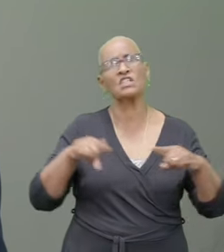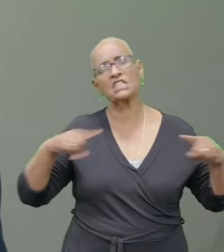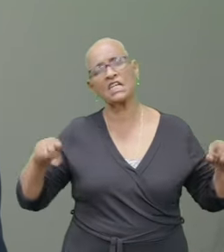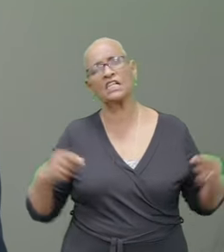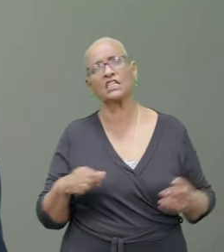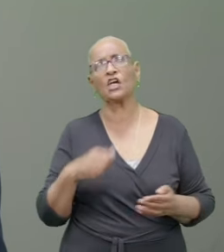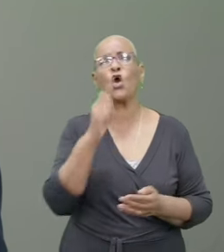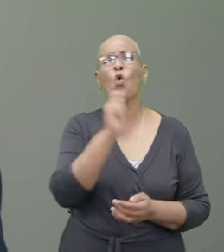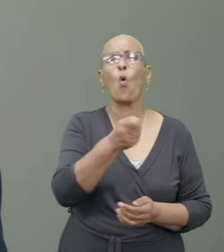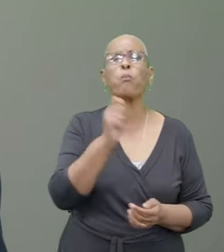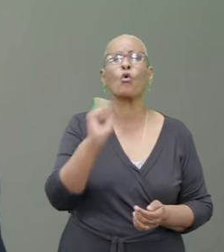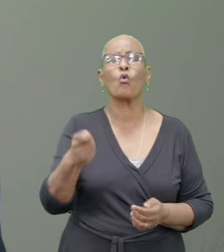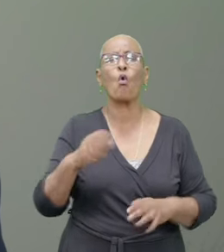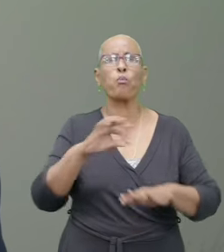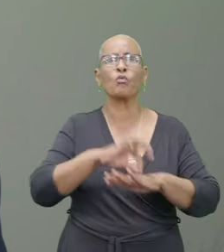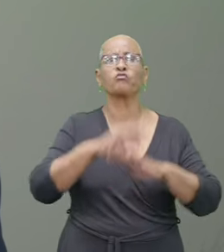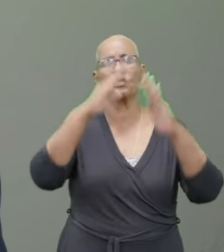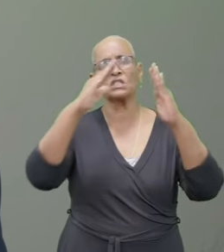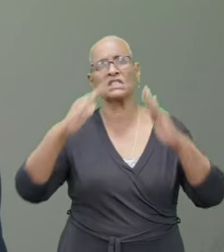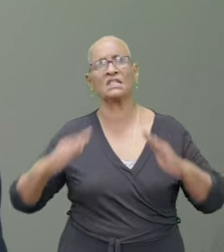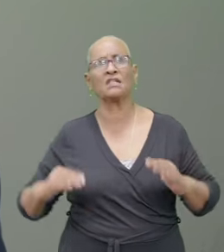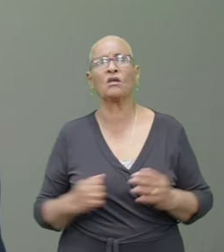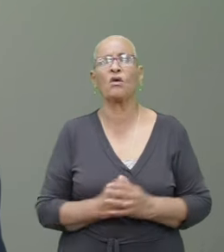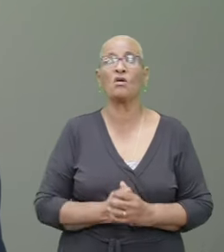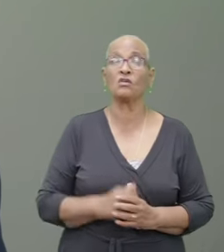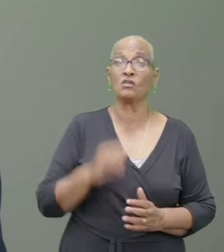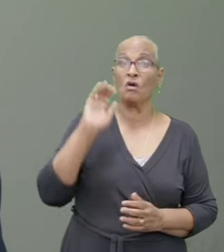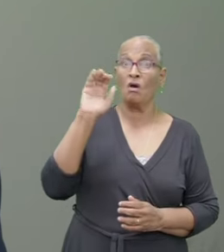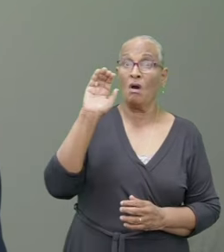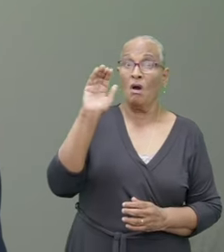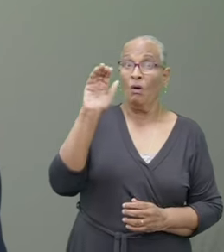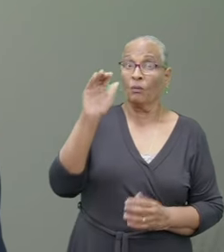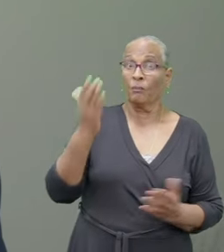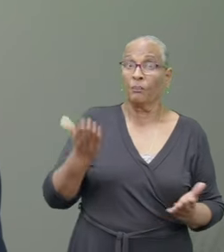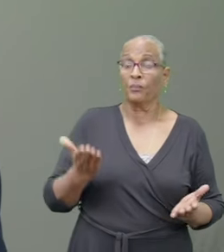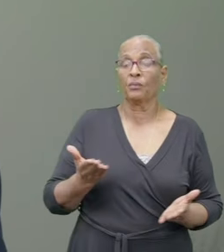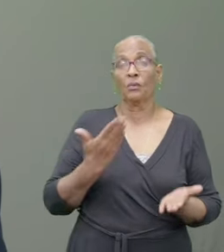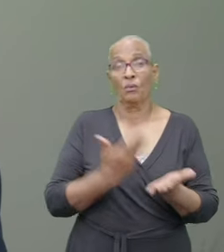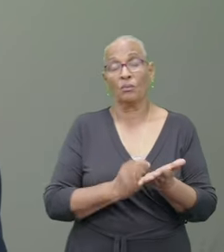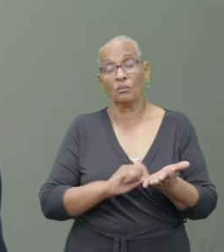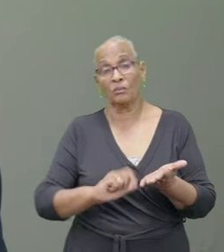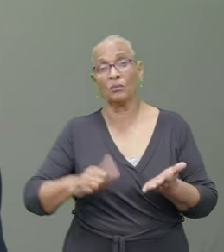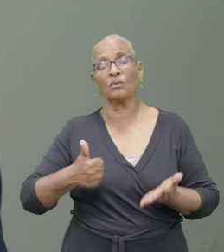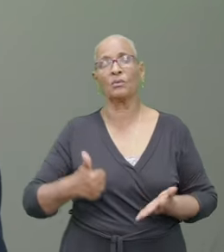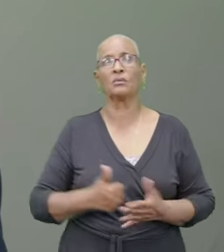verbruiksartikelen. Er was een noodoproep, we hebben daar ook goedkeuring aan gegeven.